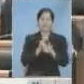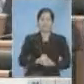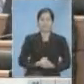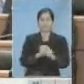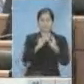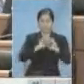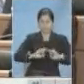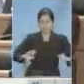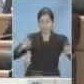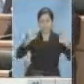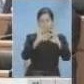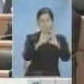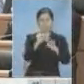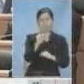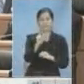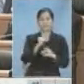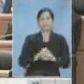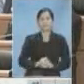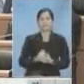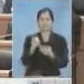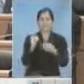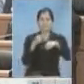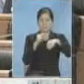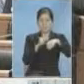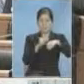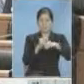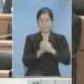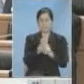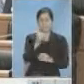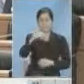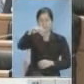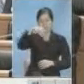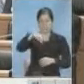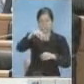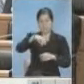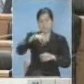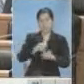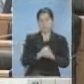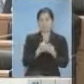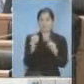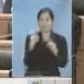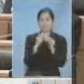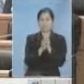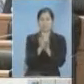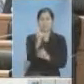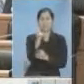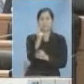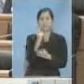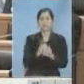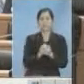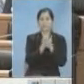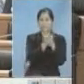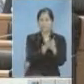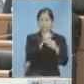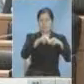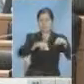คัญนะครับที่มีหน่วยงานหรือองค์กรหนึ่งนะครับสององค์กรที่เข้ามาช่วยและอยู่